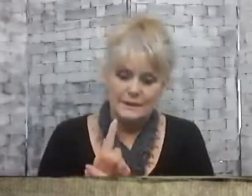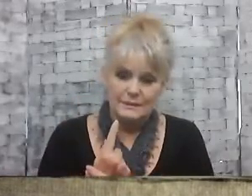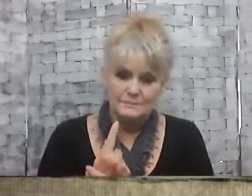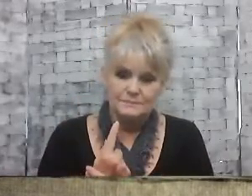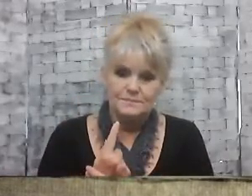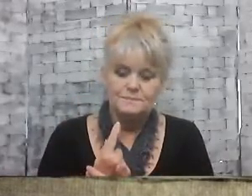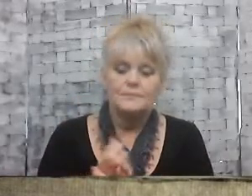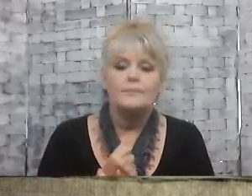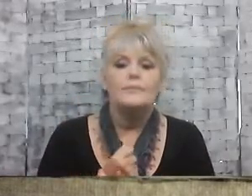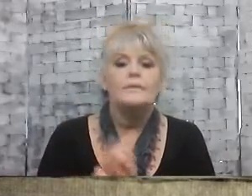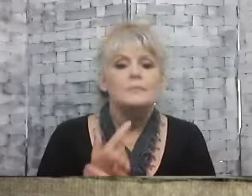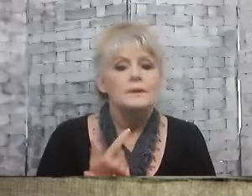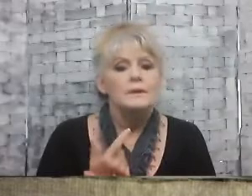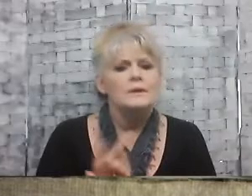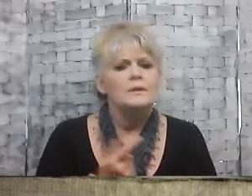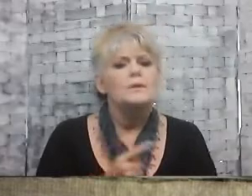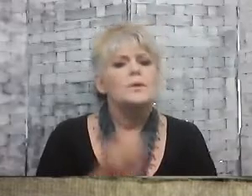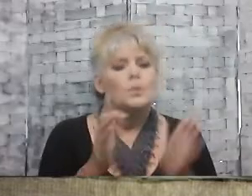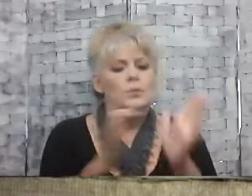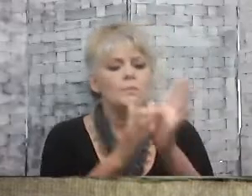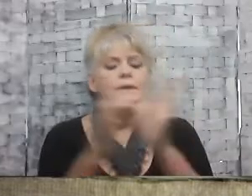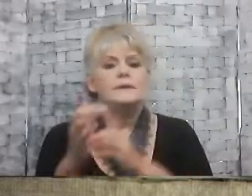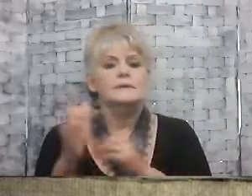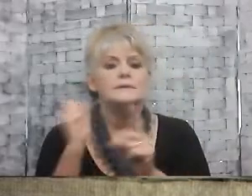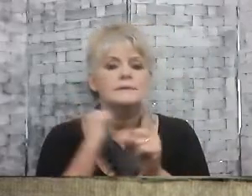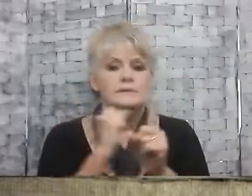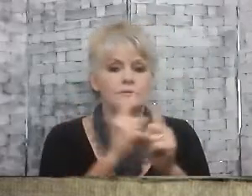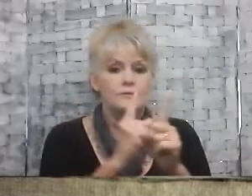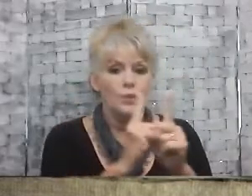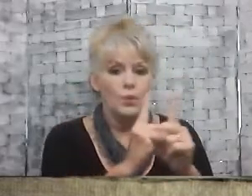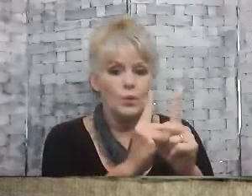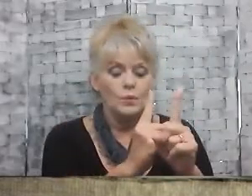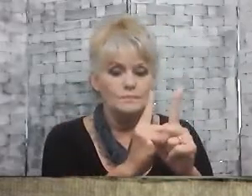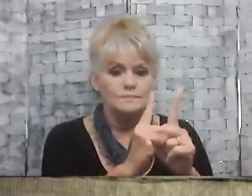om Jesus te volg. Ek steek vir ons die kaars aan.